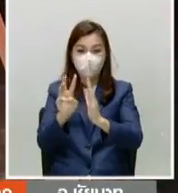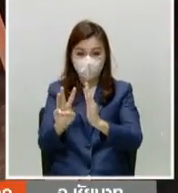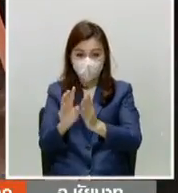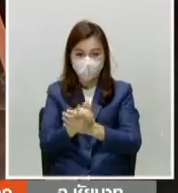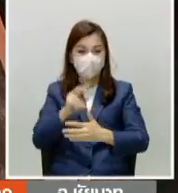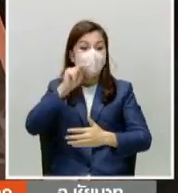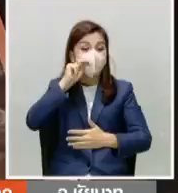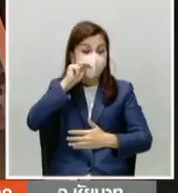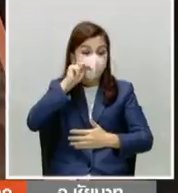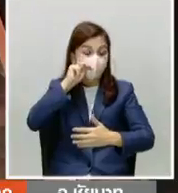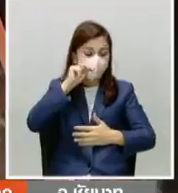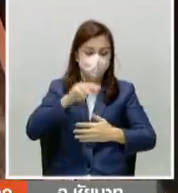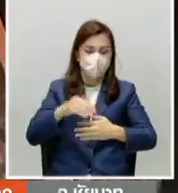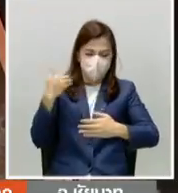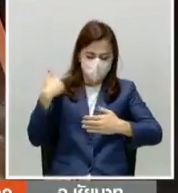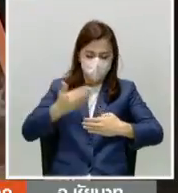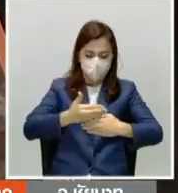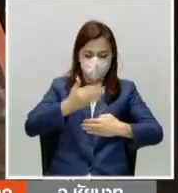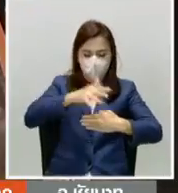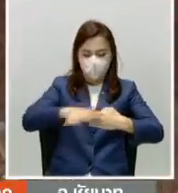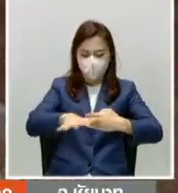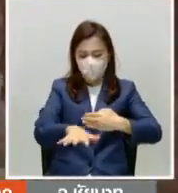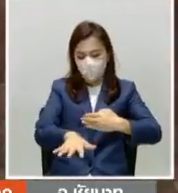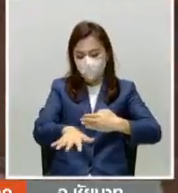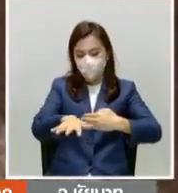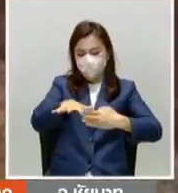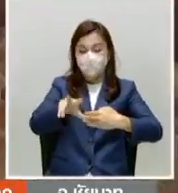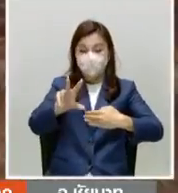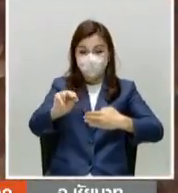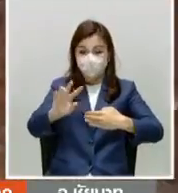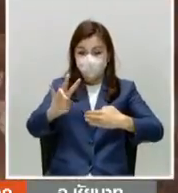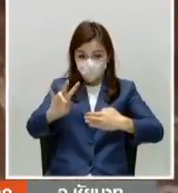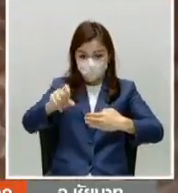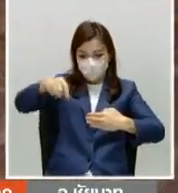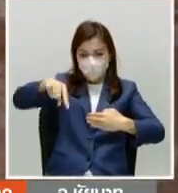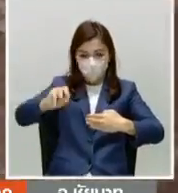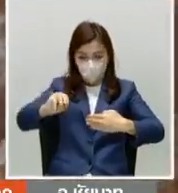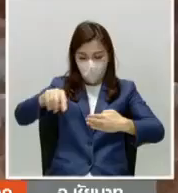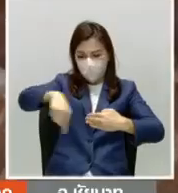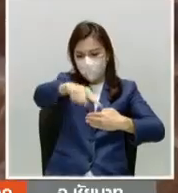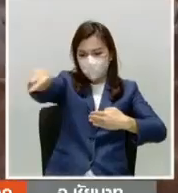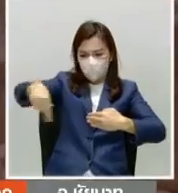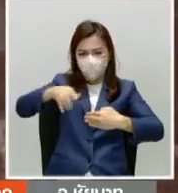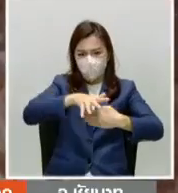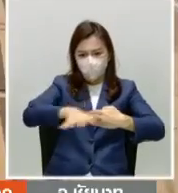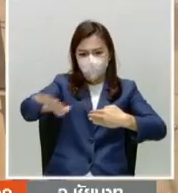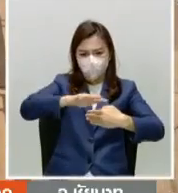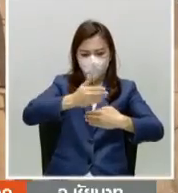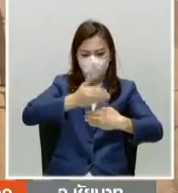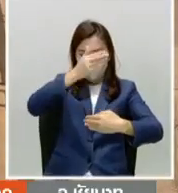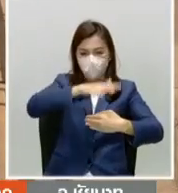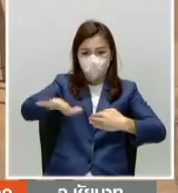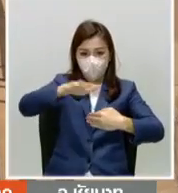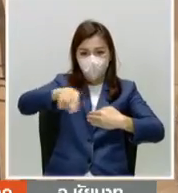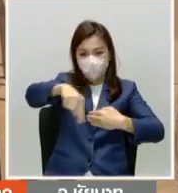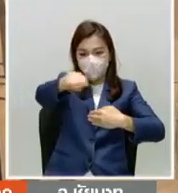ลให้ระดับน้ำท้ายเขื่อนสูงขึ้น37เซนติเมตรนะคะและจะส่งผลกระทบต่อพื้นที่ตอนล่างแน่นอนค่ะโดยเฉพาะพื้น